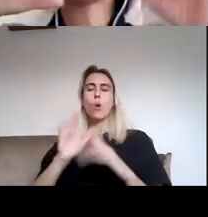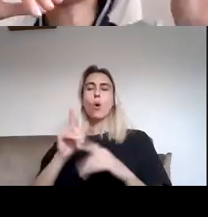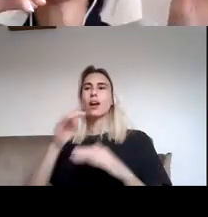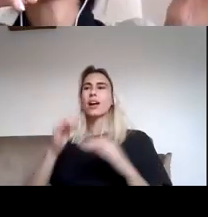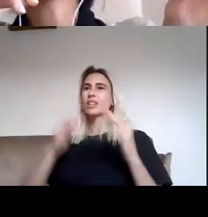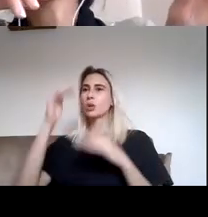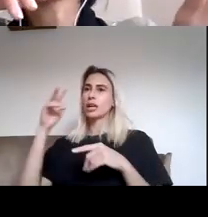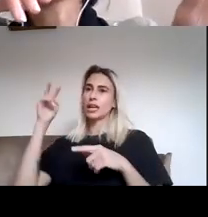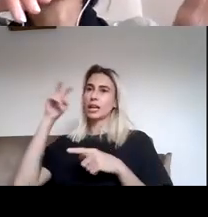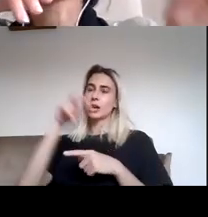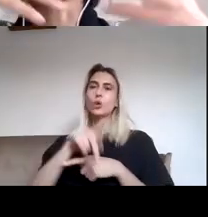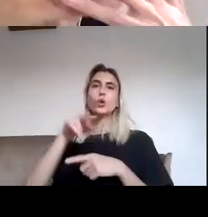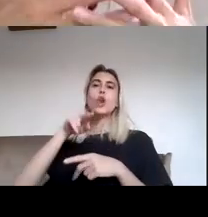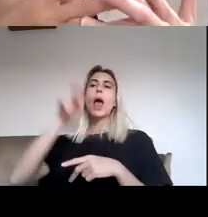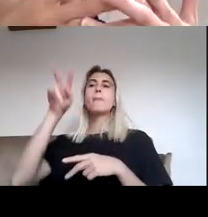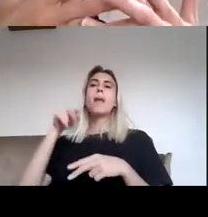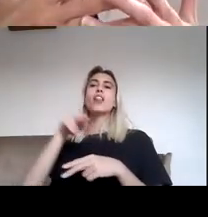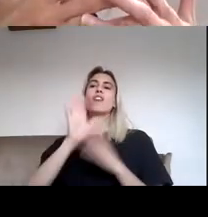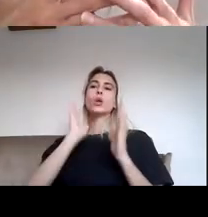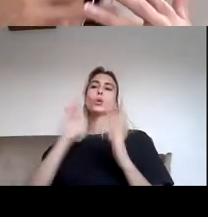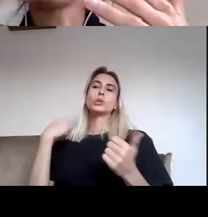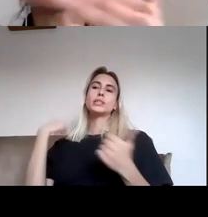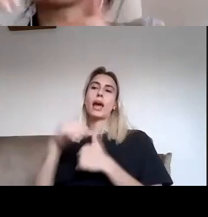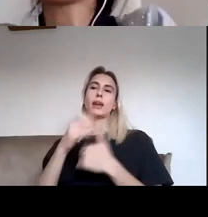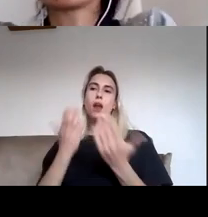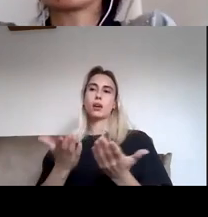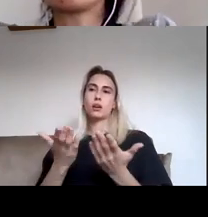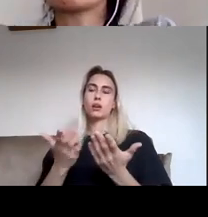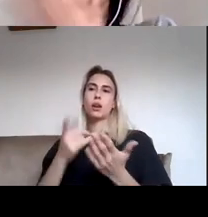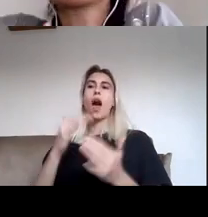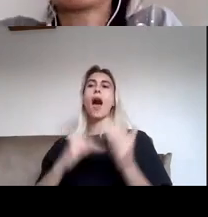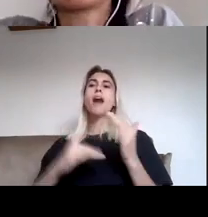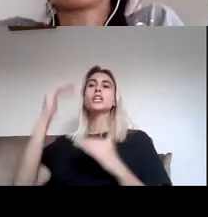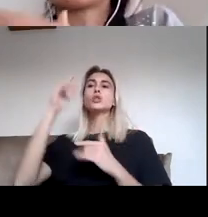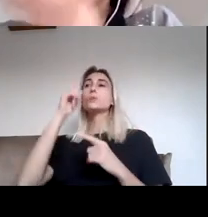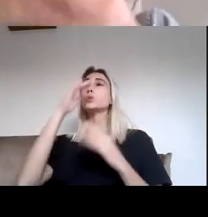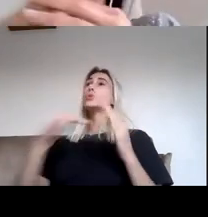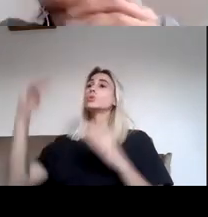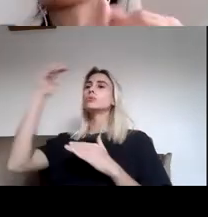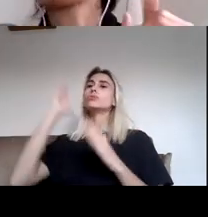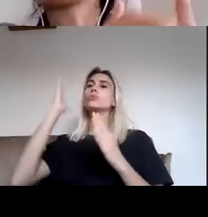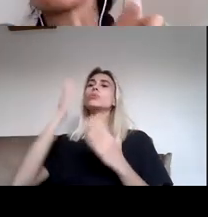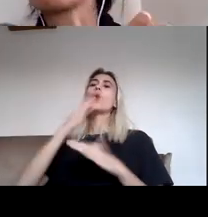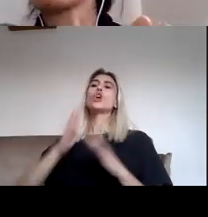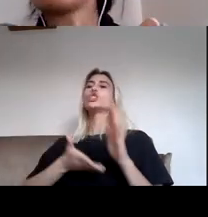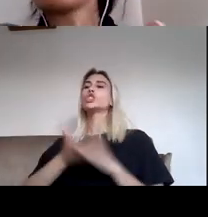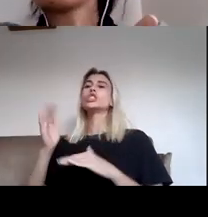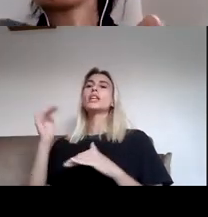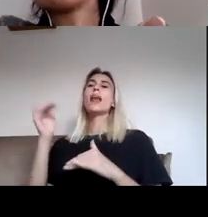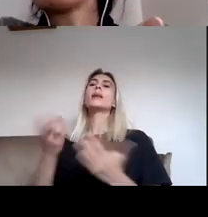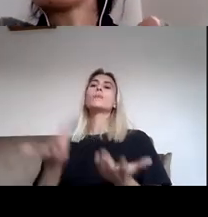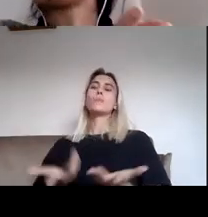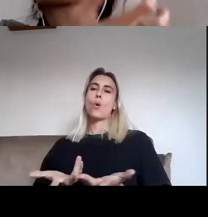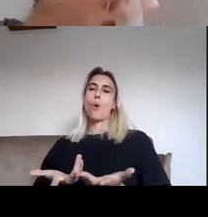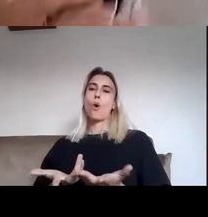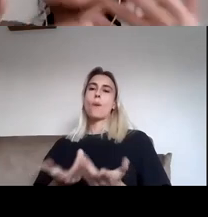iniyorsunuz ve siz yürüyen merdivenlere gidiyorsunuz tekrar. Yani asansör bir üst katı çıkmıyor. Sizi çıkışa getirmiyor mesela.